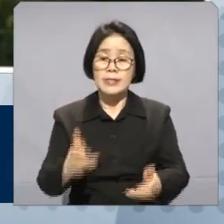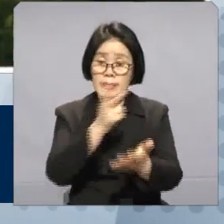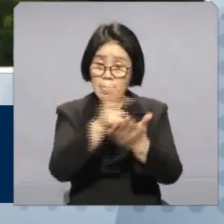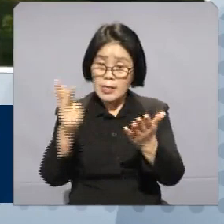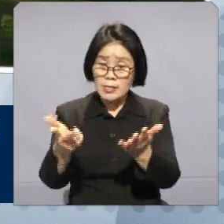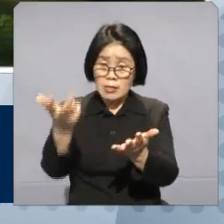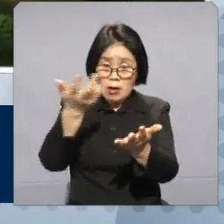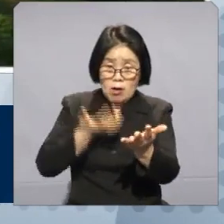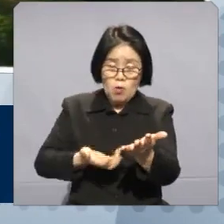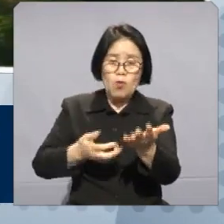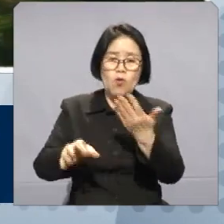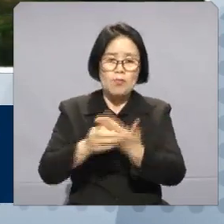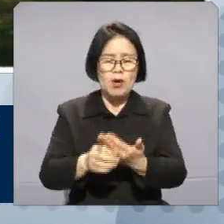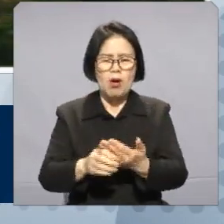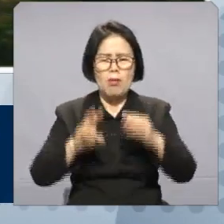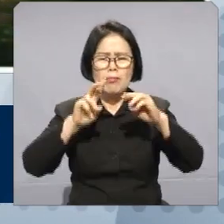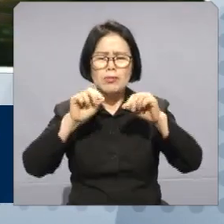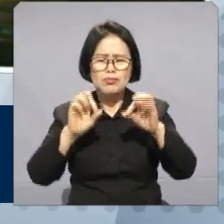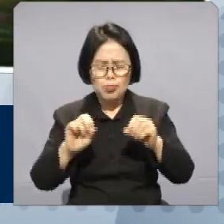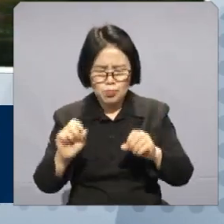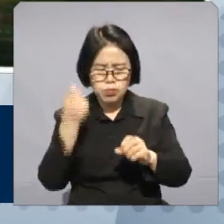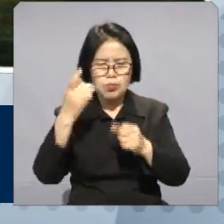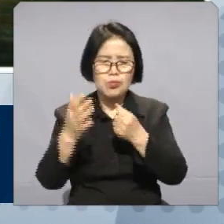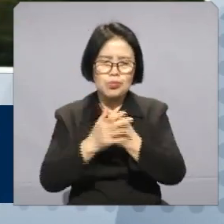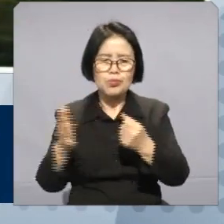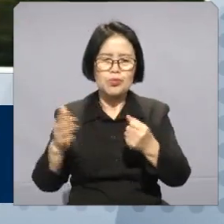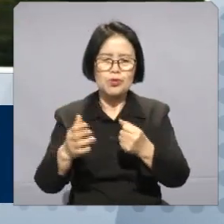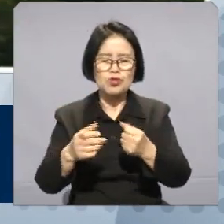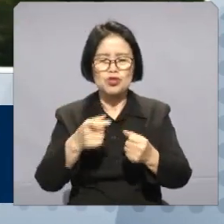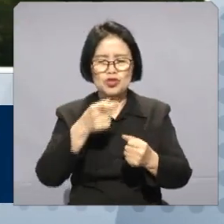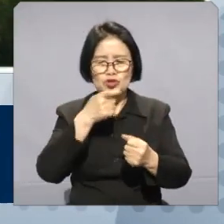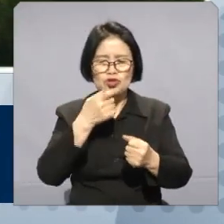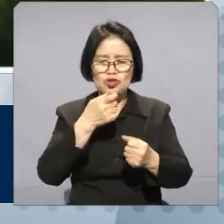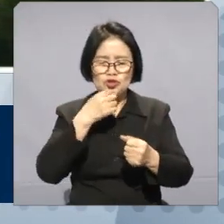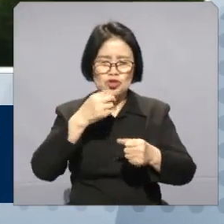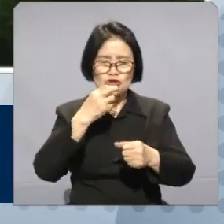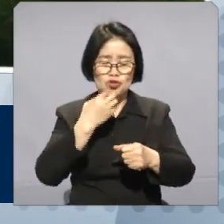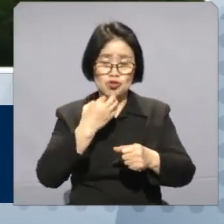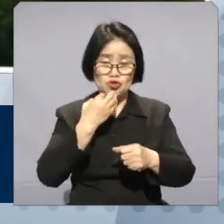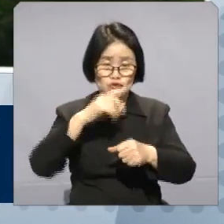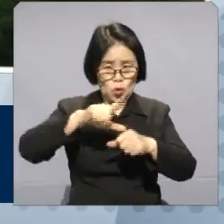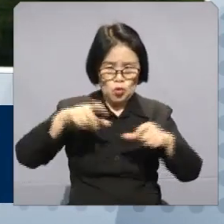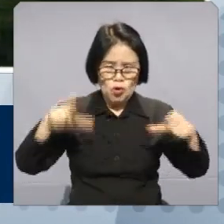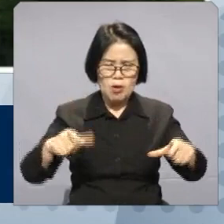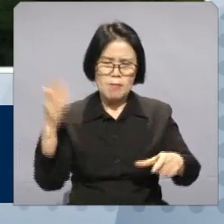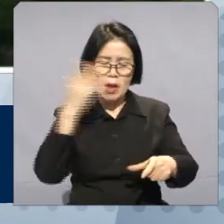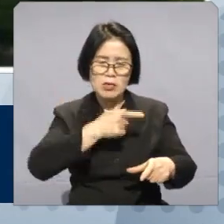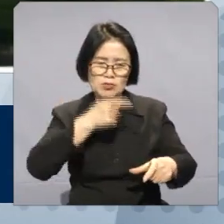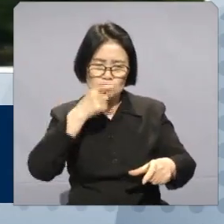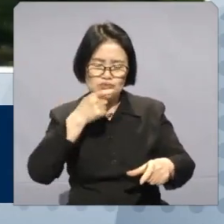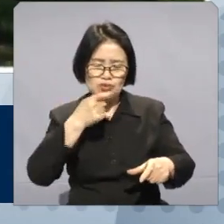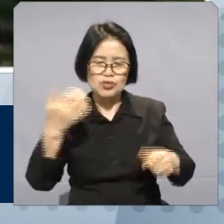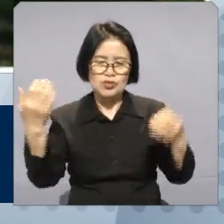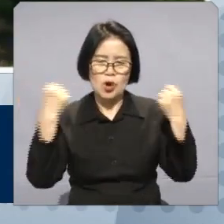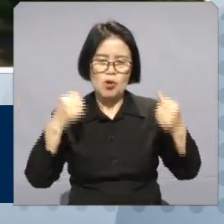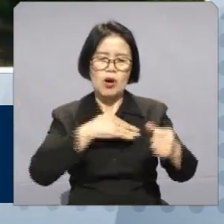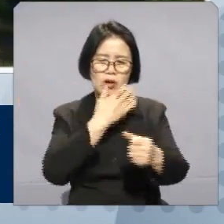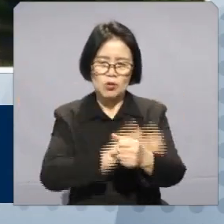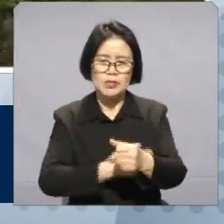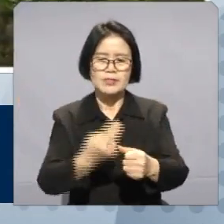촬영 계기가 들어오게 되면 분진으로 인해서 우리 수도권에 맑은 물을 드시는 분들의 건강권